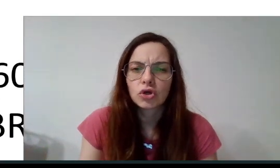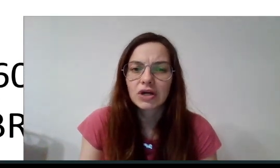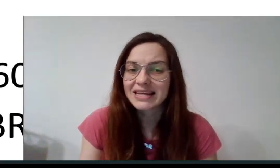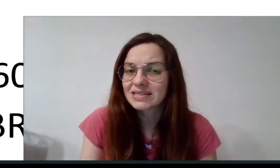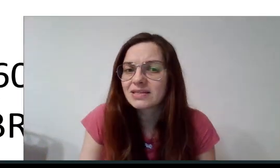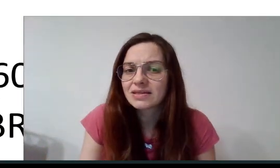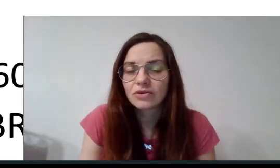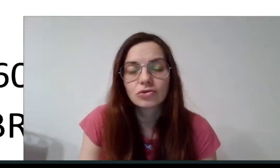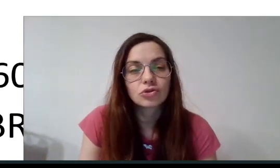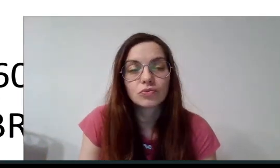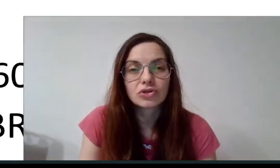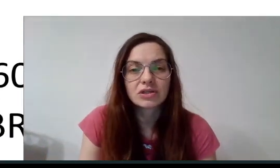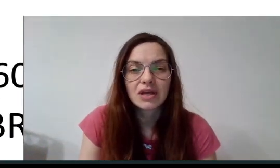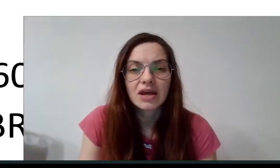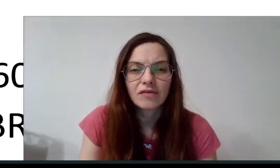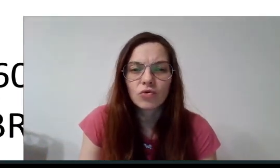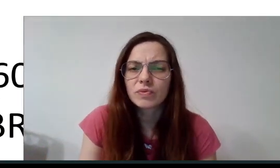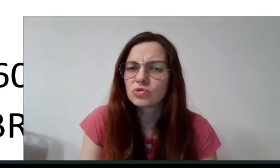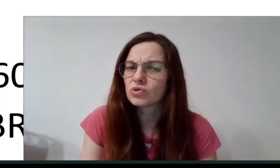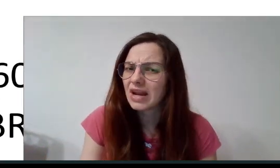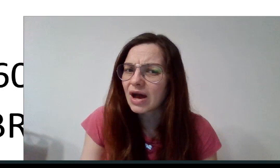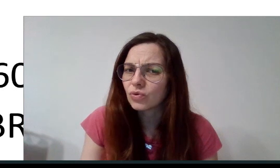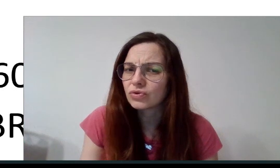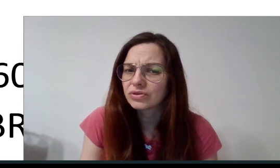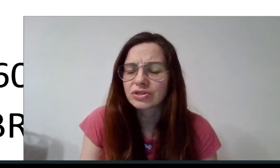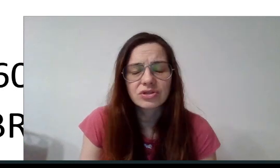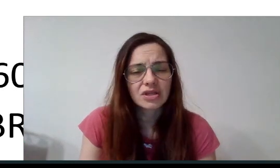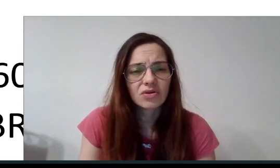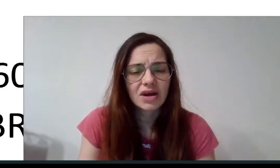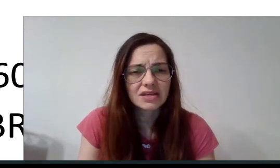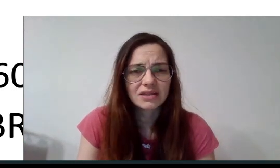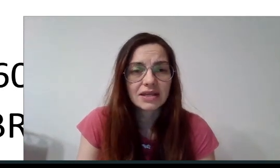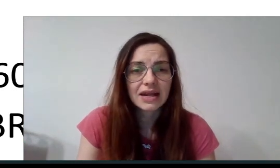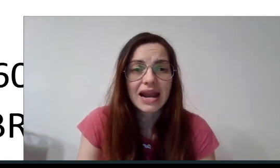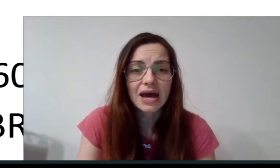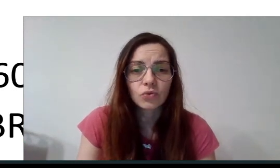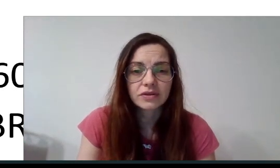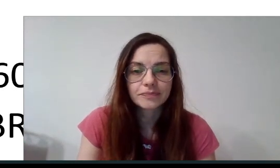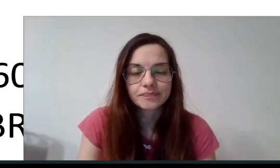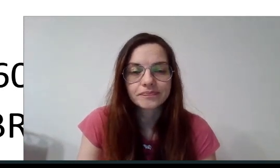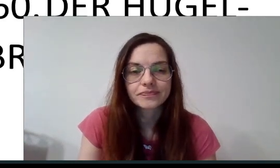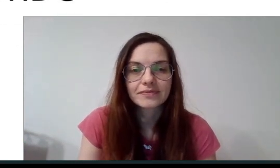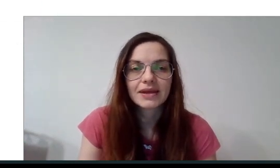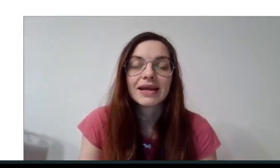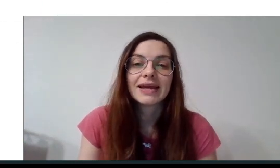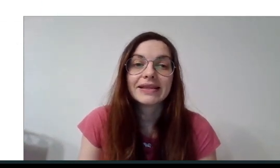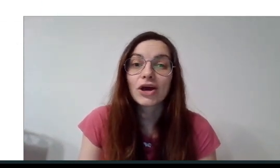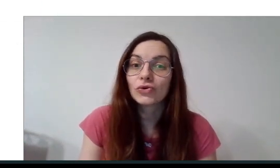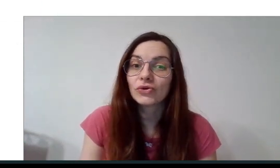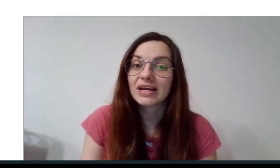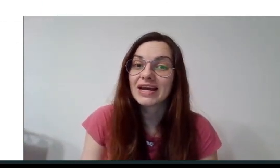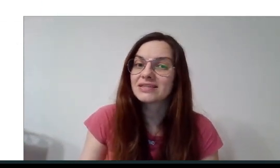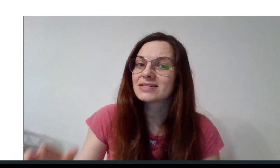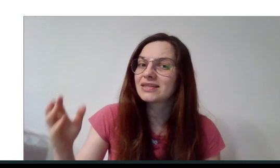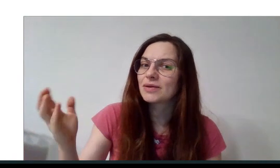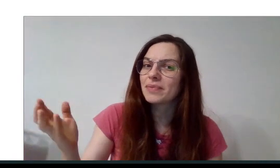glasan, odnosno bučan. Warum bist du so laut? Was ist da glasan? Laut. Der Hügel, es ist